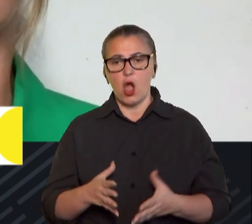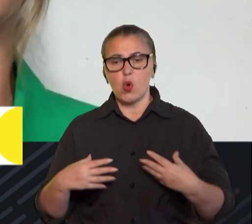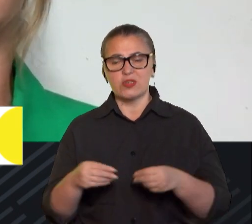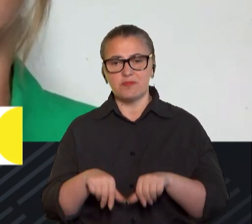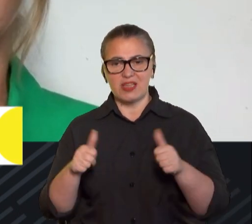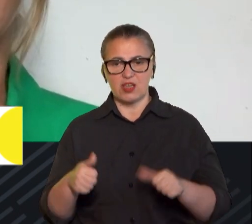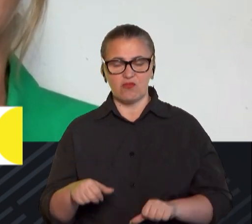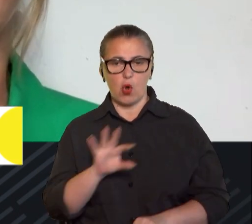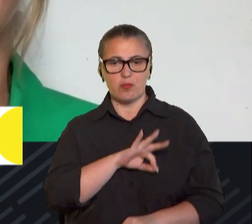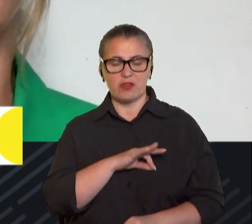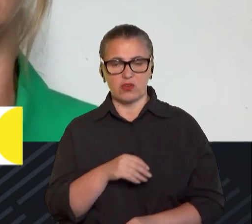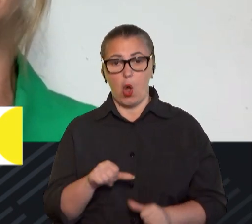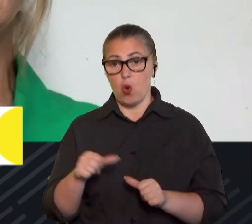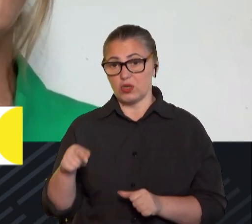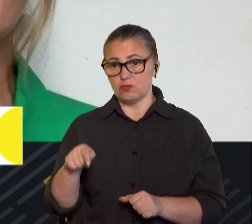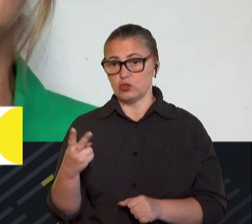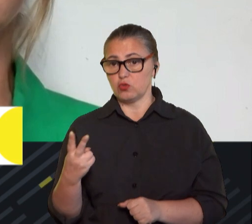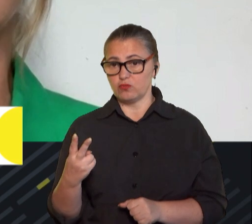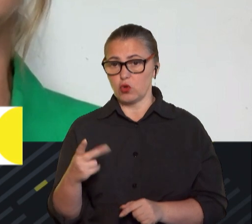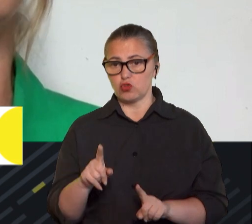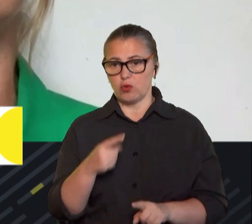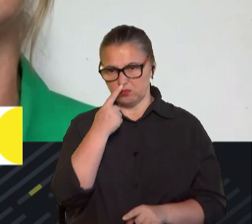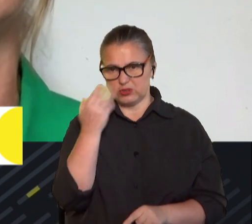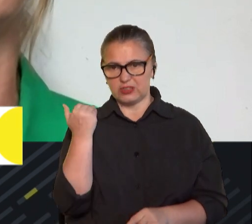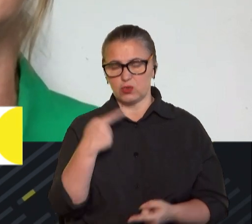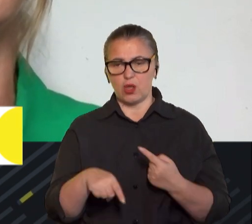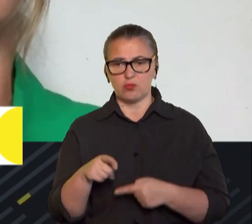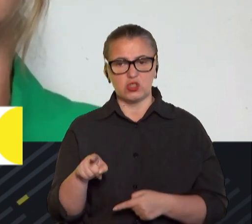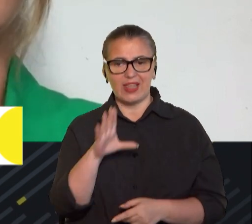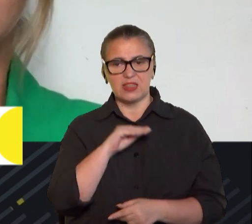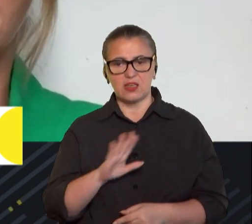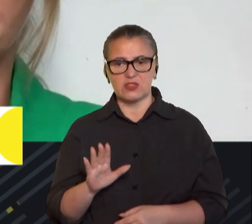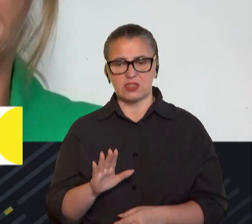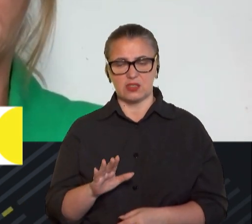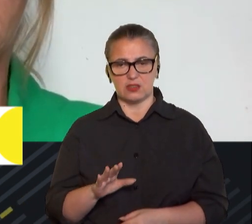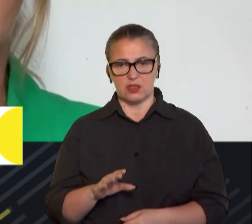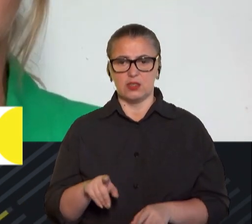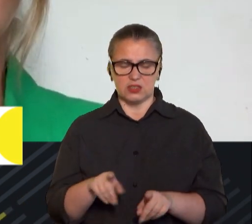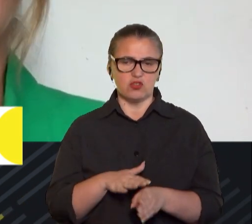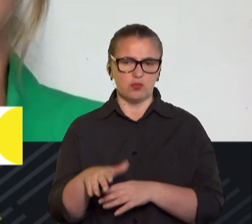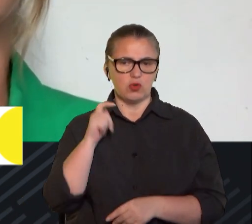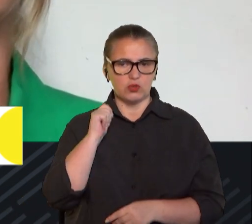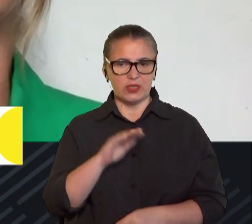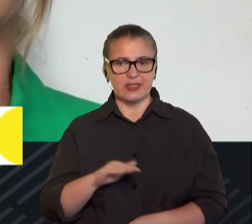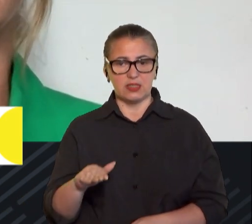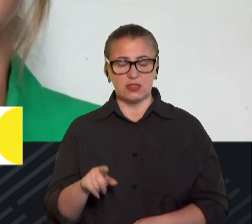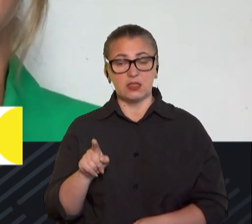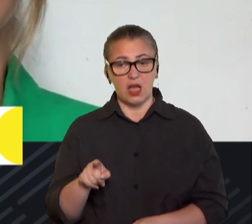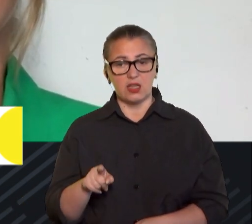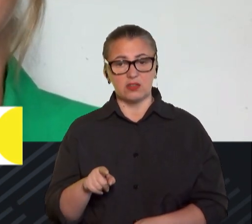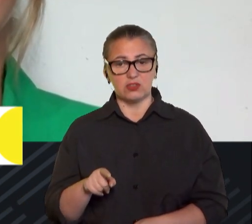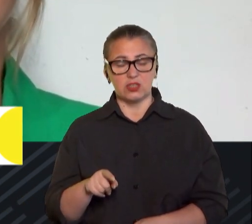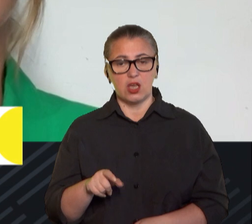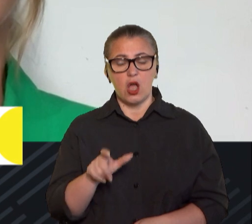виховання. Окрім цих двох, яких ми повернули нещодавно, ми ще не встигли, це теж повнолітні діти, але вони особи з